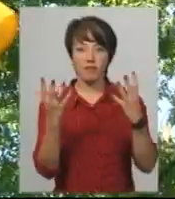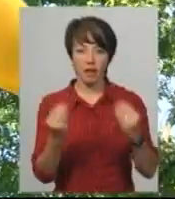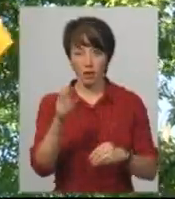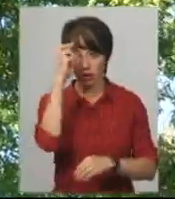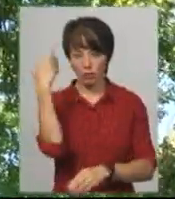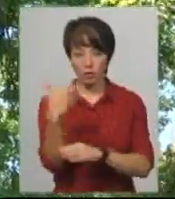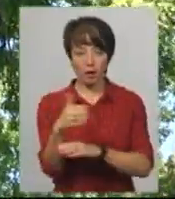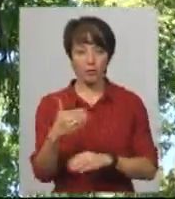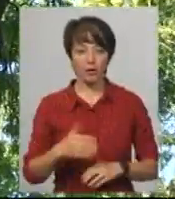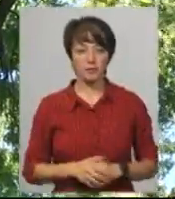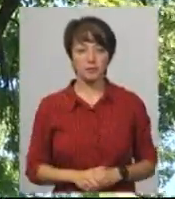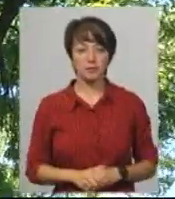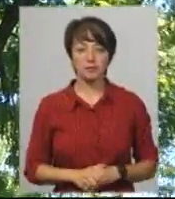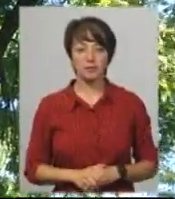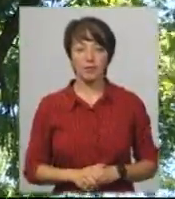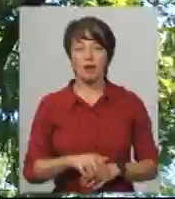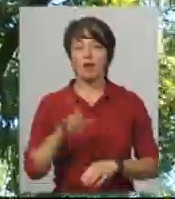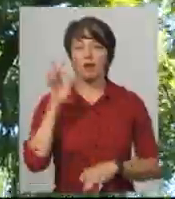прапора.